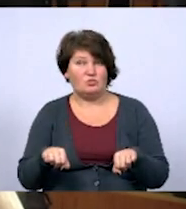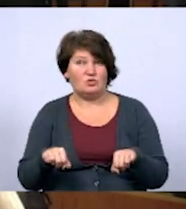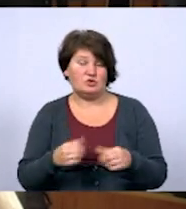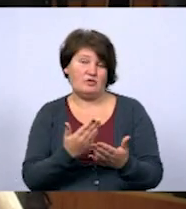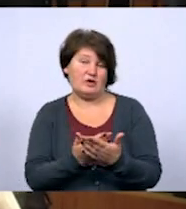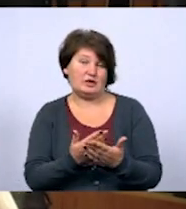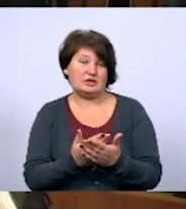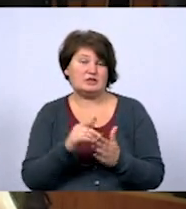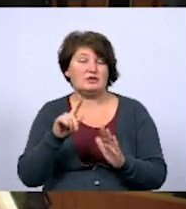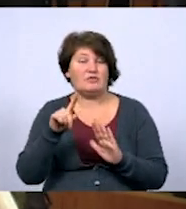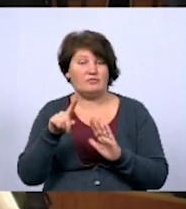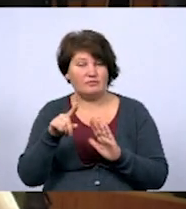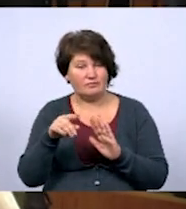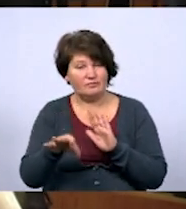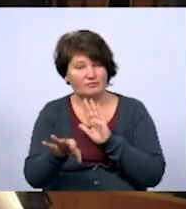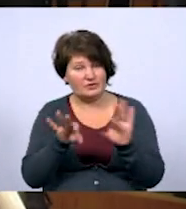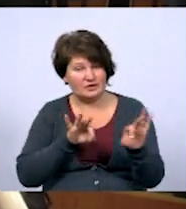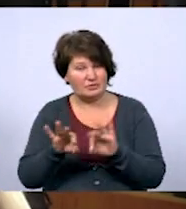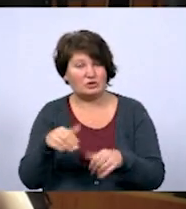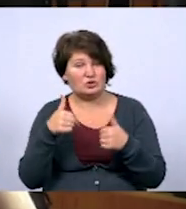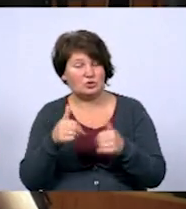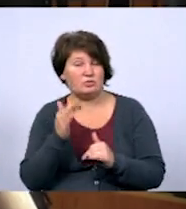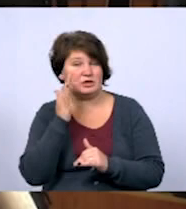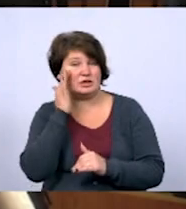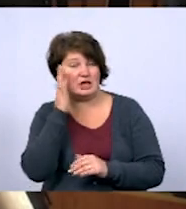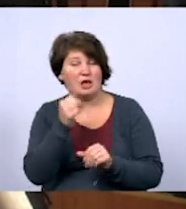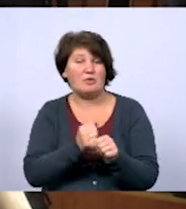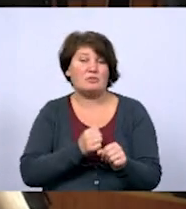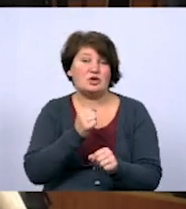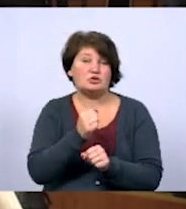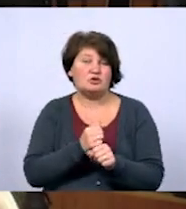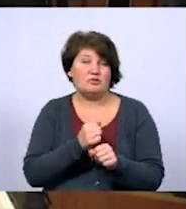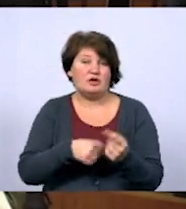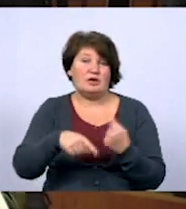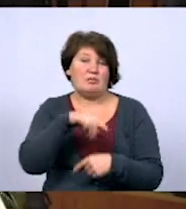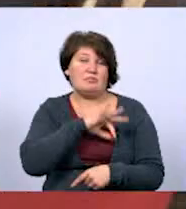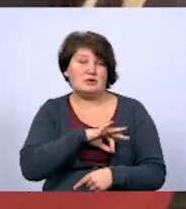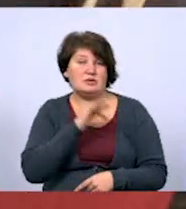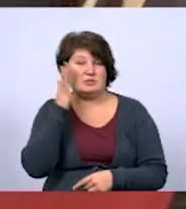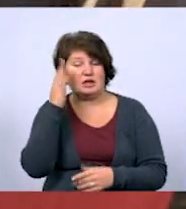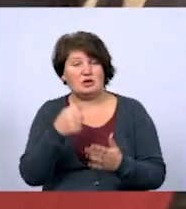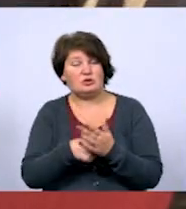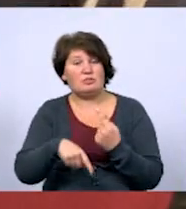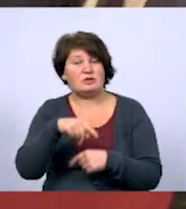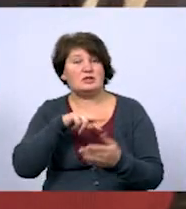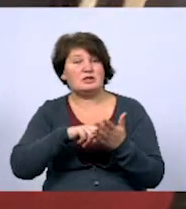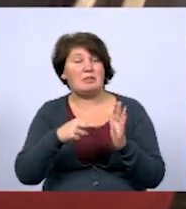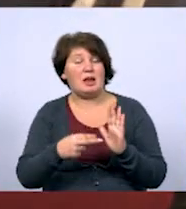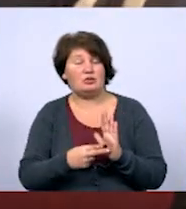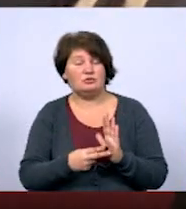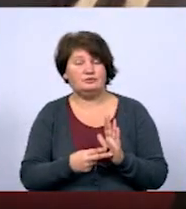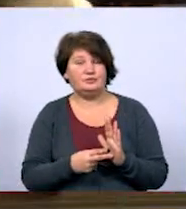виявити свої бізнес-ідеї, відібрати добрі ідеї, пропрацювати від бізнес-ідеї до бізнес-плану. Оксана Василик,